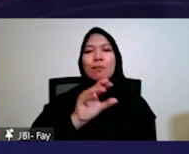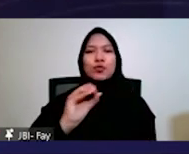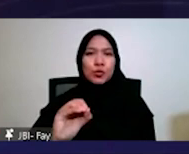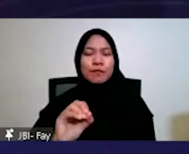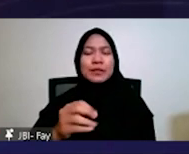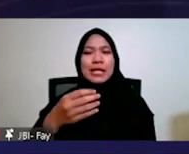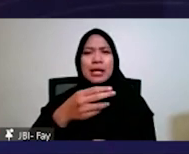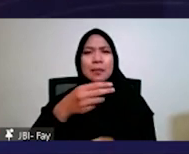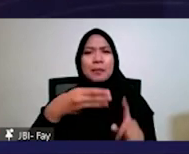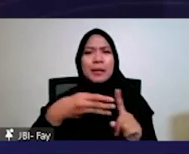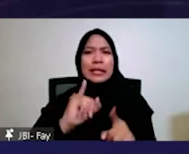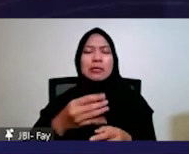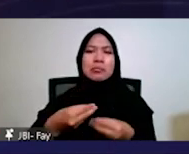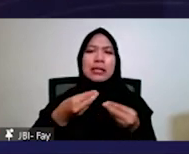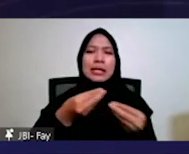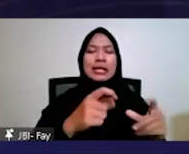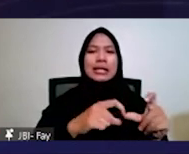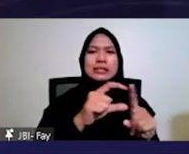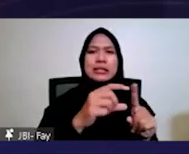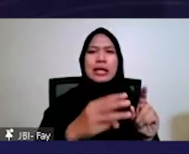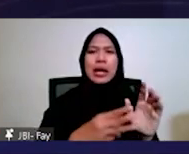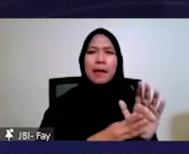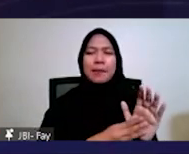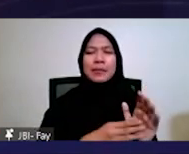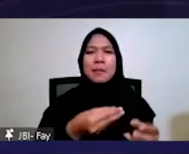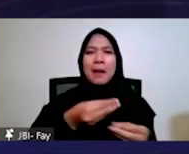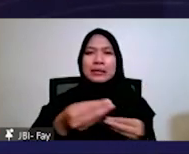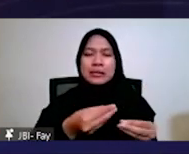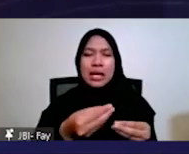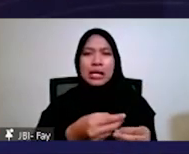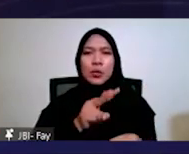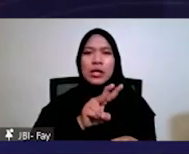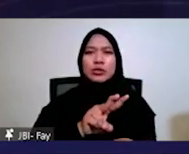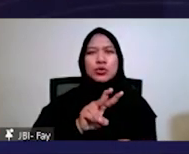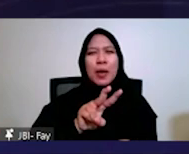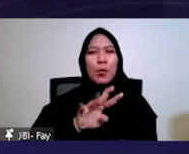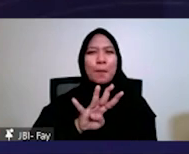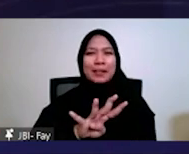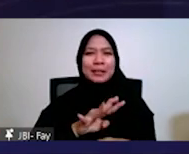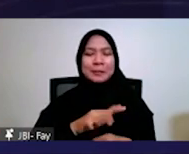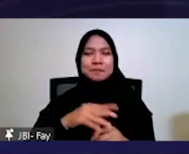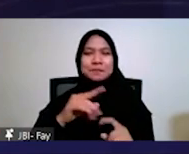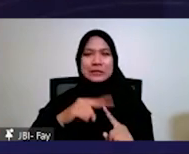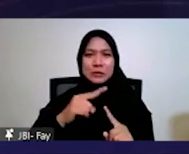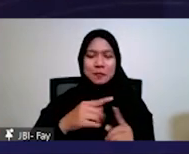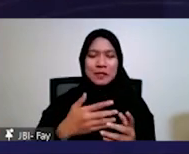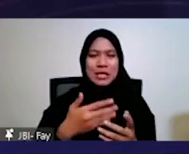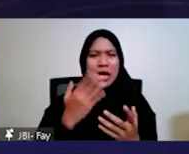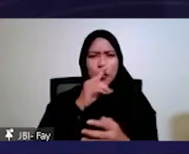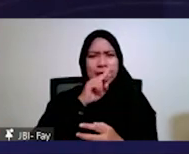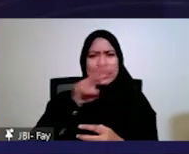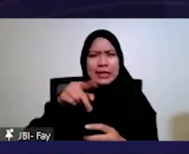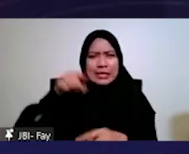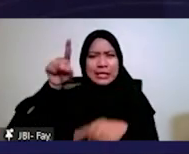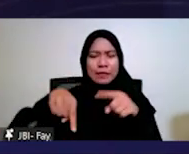bangsa membeli SBM dari pasar bertanya serius nah Oleh karena itu kalau lihat kita grafik kirim